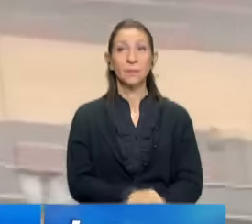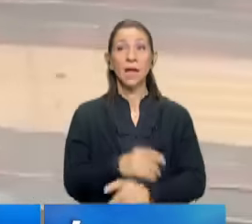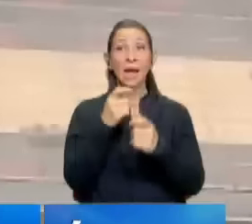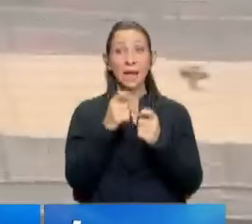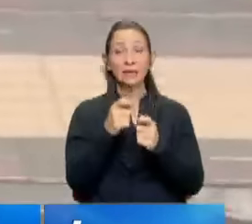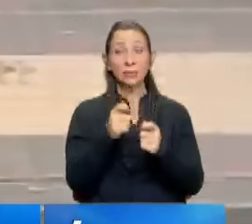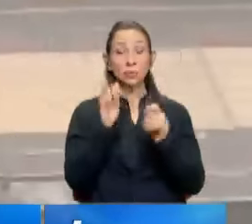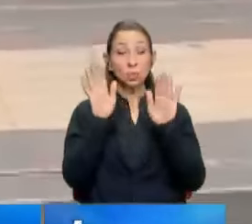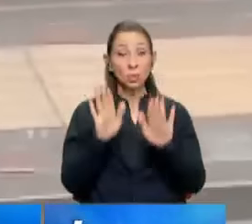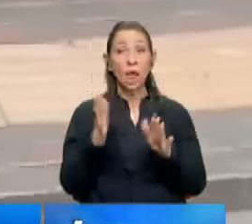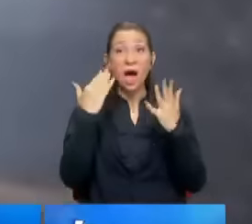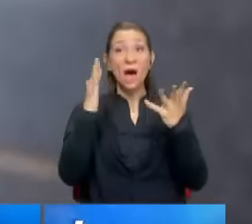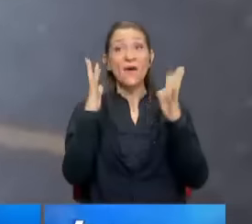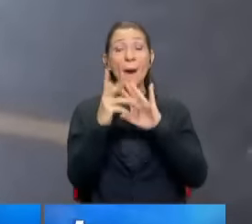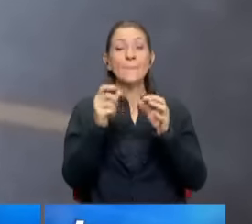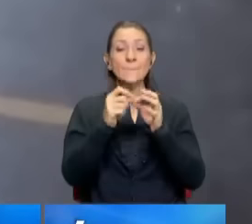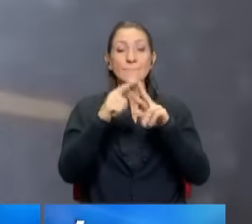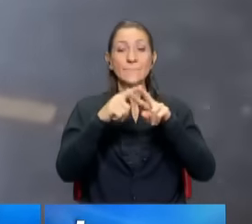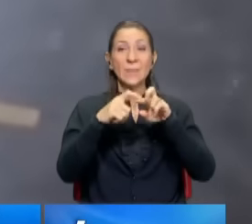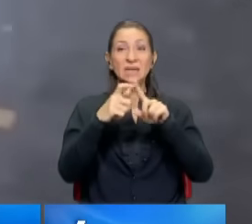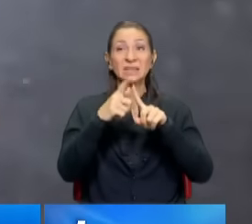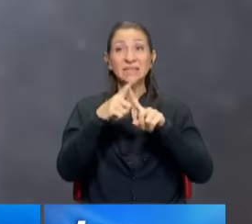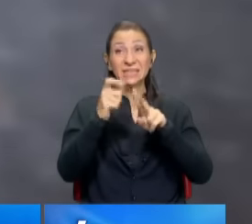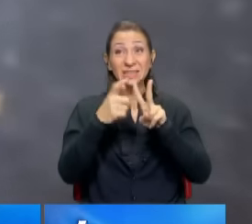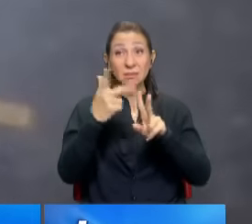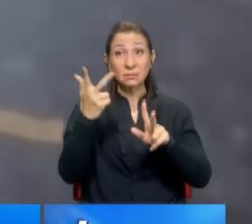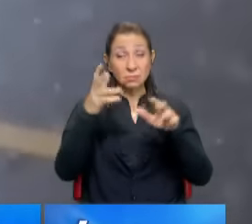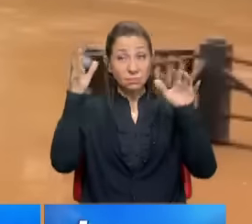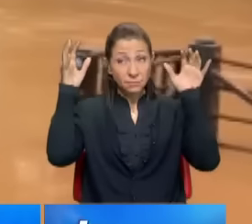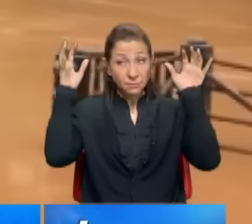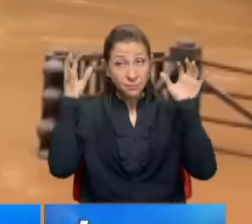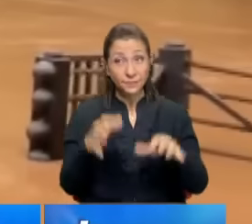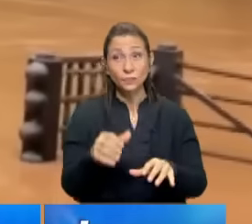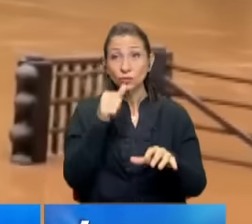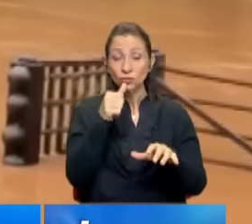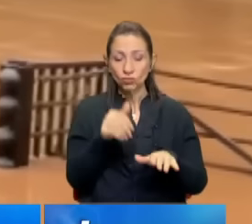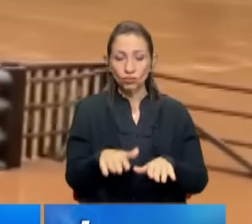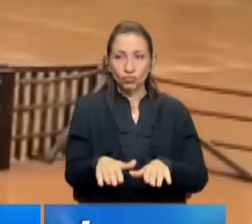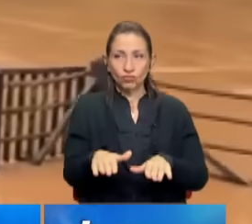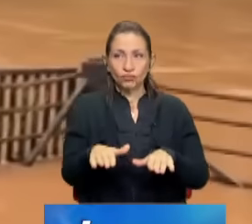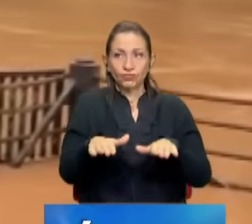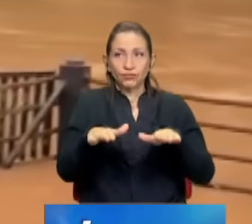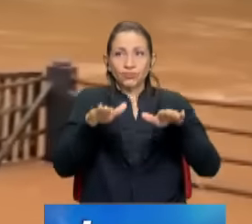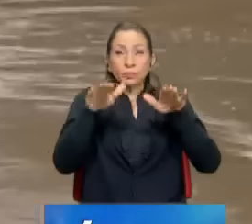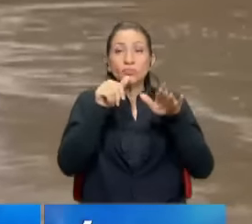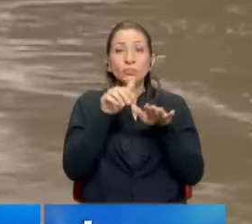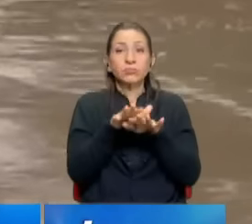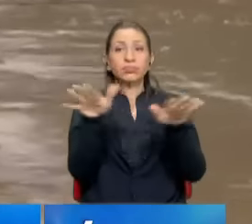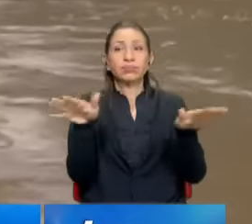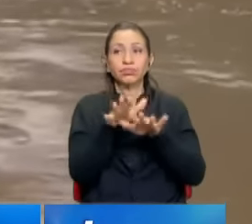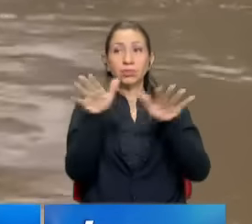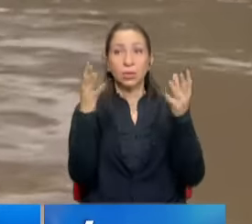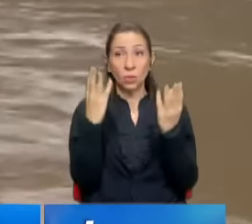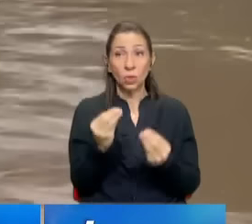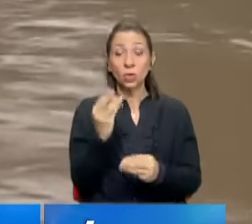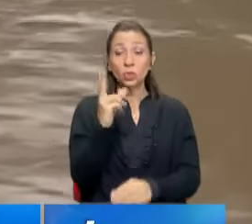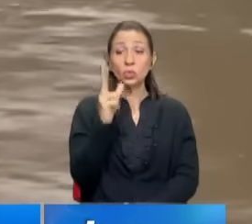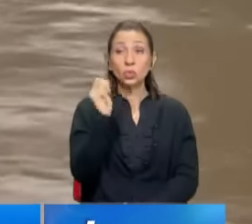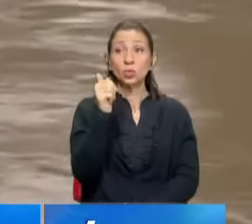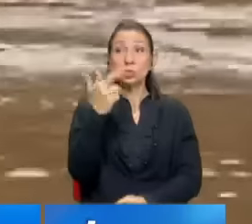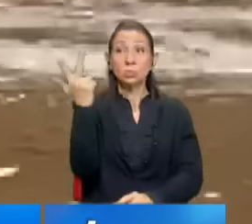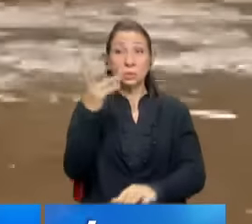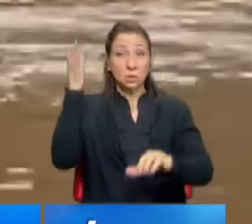Eğitimi de durduran hava koşulları Bartın'da sert vurdu. Bartın Irmağı'nda yoğun yağışlar su seviyesini yükseltti. Su baskınları meydana geldi. 3 gün